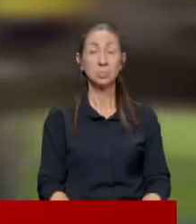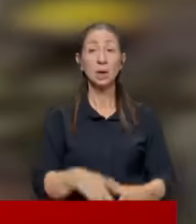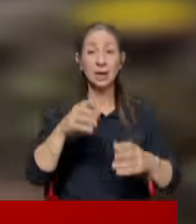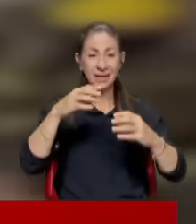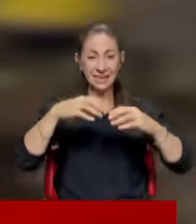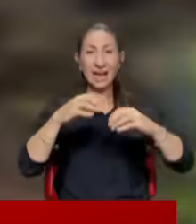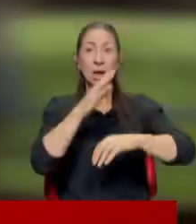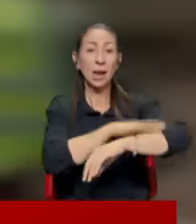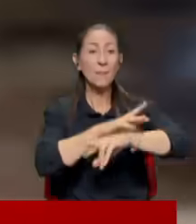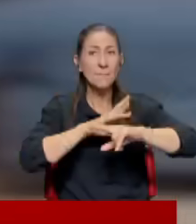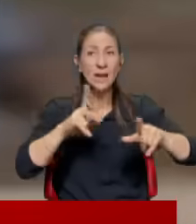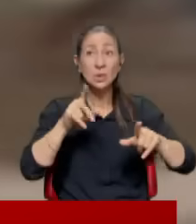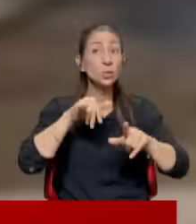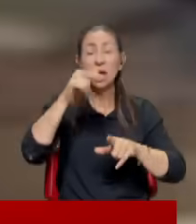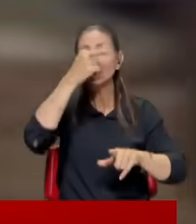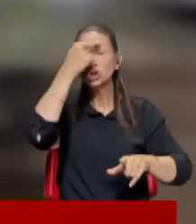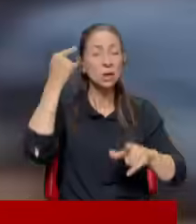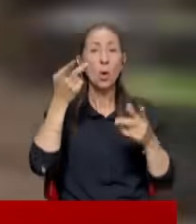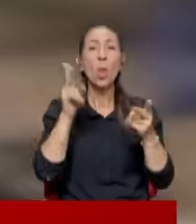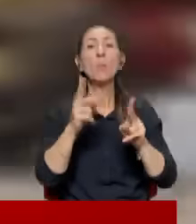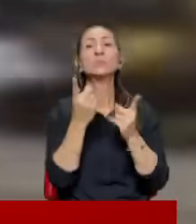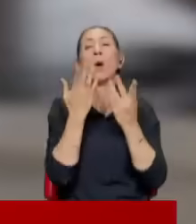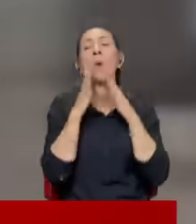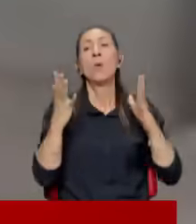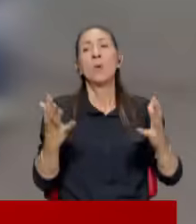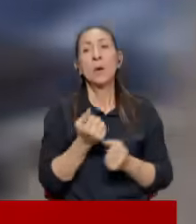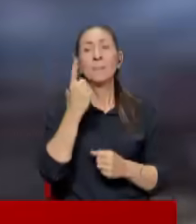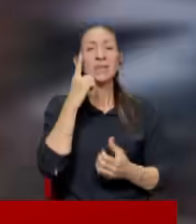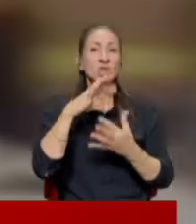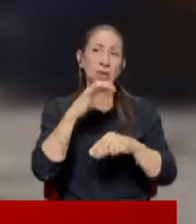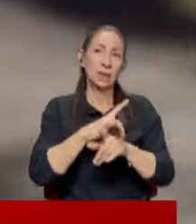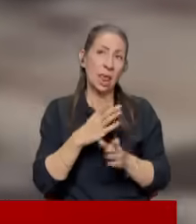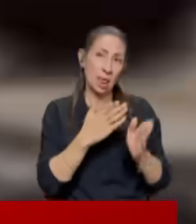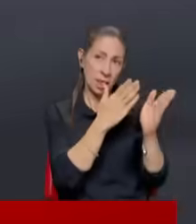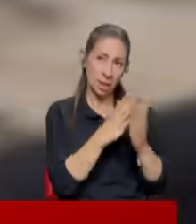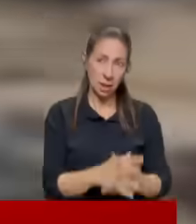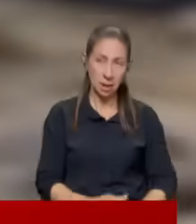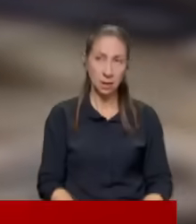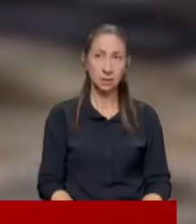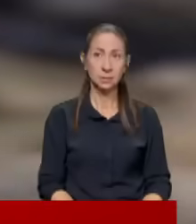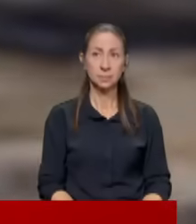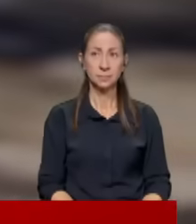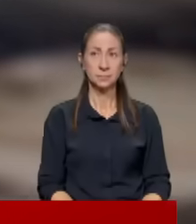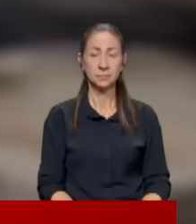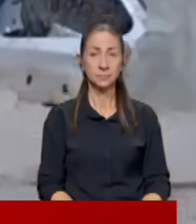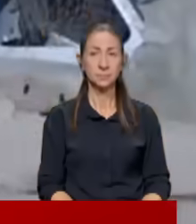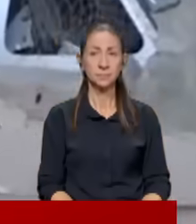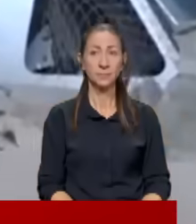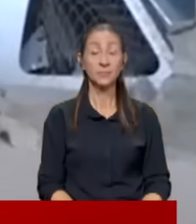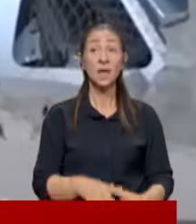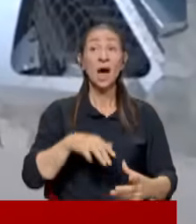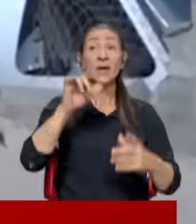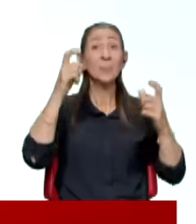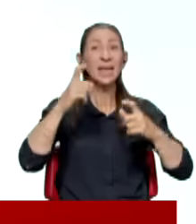Kokpiti ve kanadı parçalanan uçakta şans eseri can kaybı yaşanmadı. Bir kişi yaralandı.